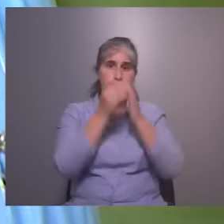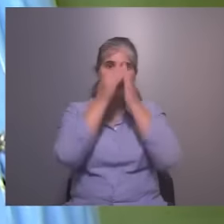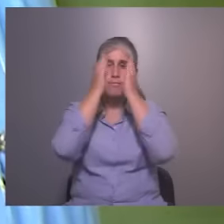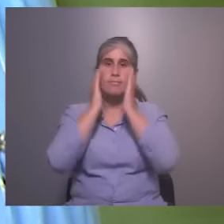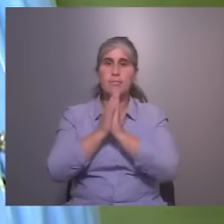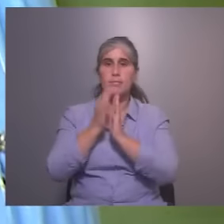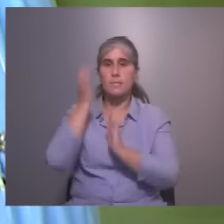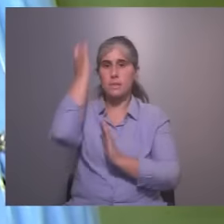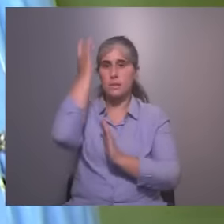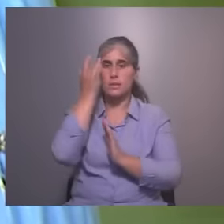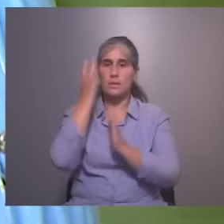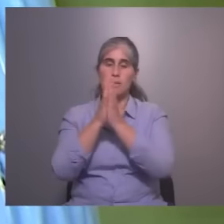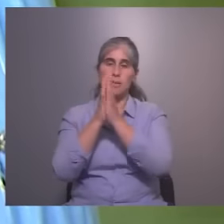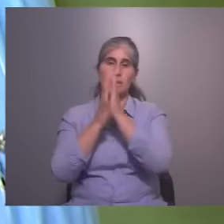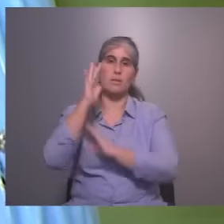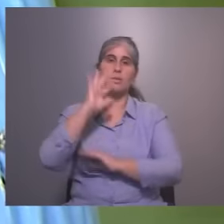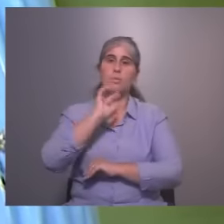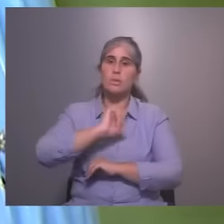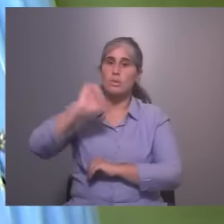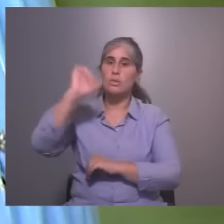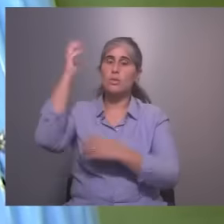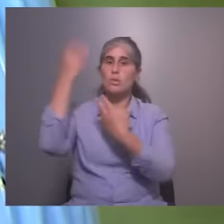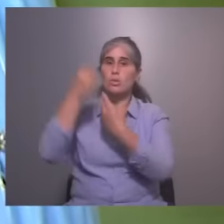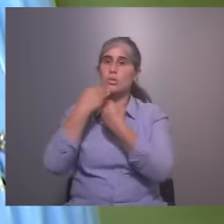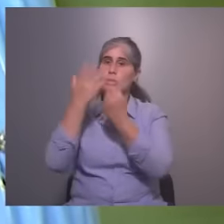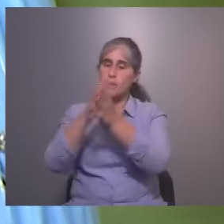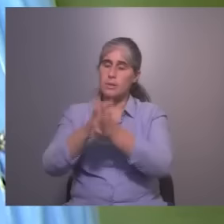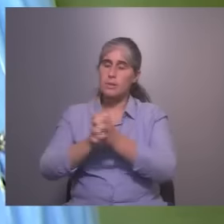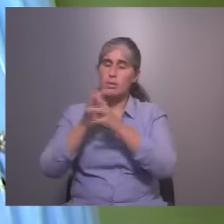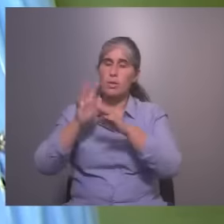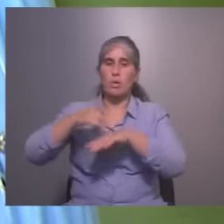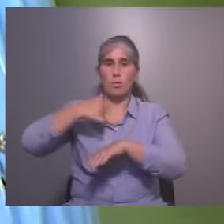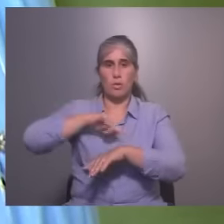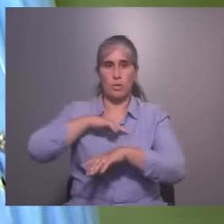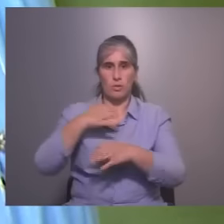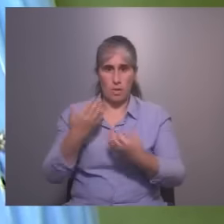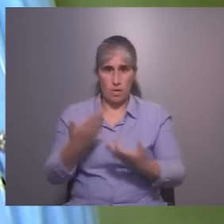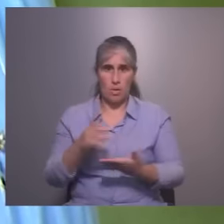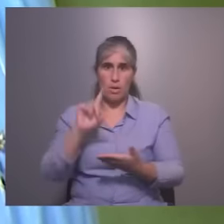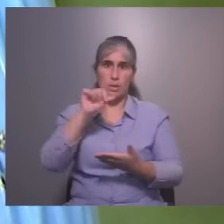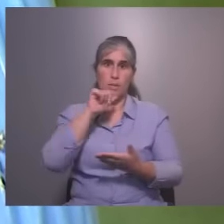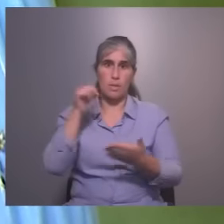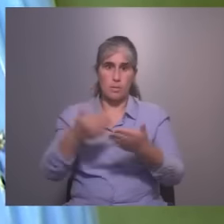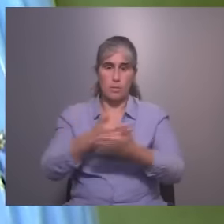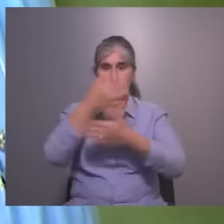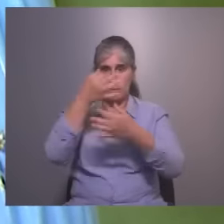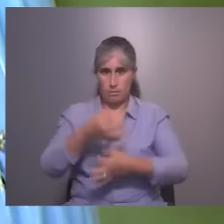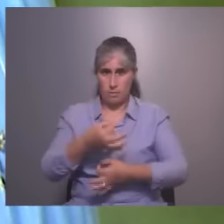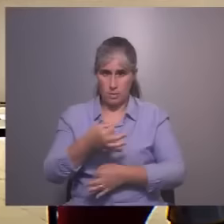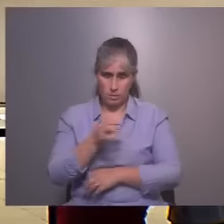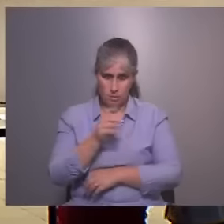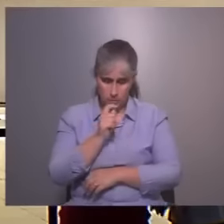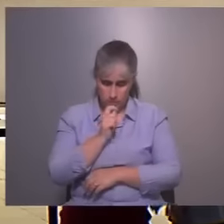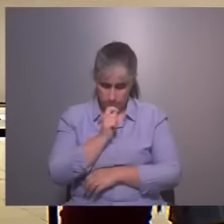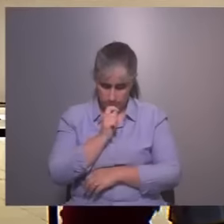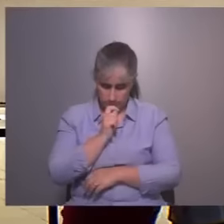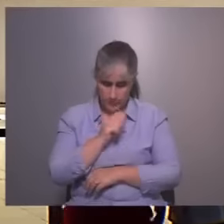Frauen, und gebenedeit ist die Frucht deines Leibes, Jesus. Heilige Maria,